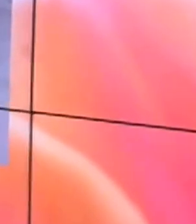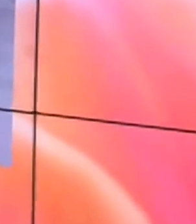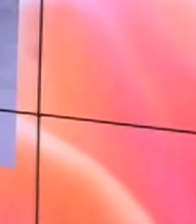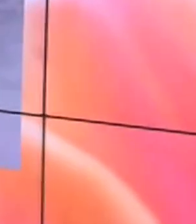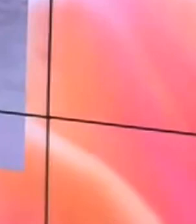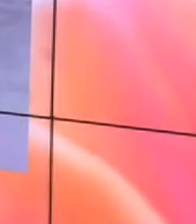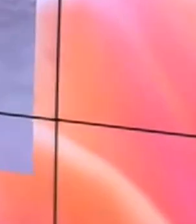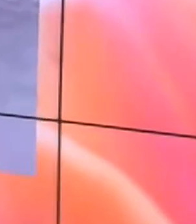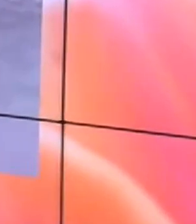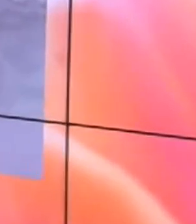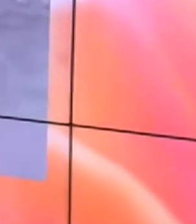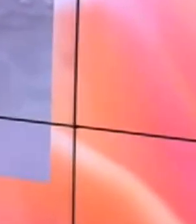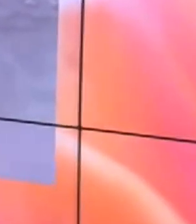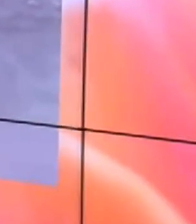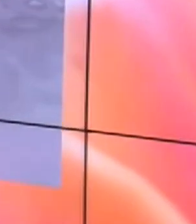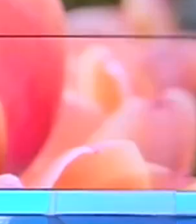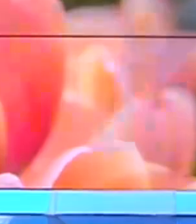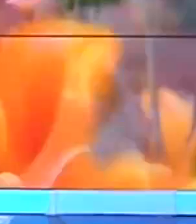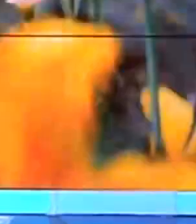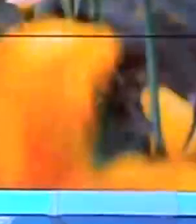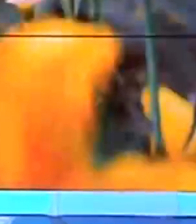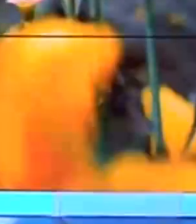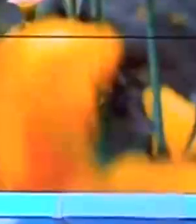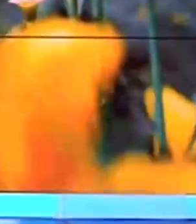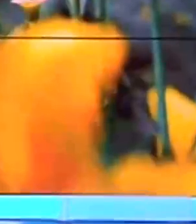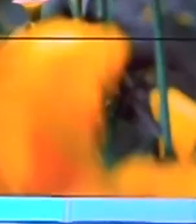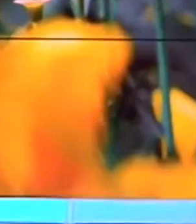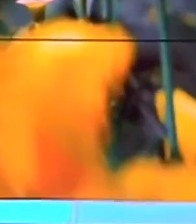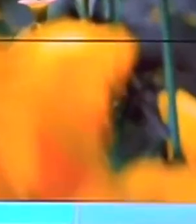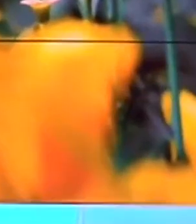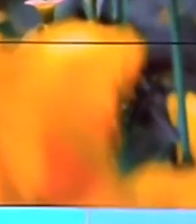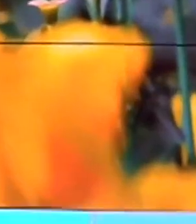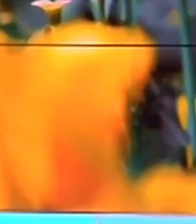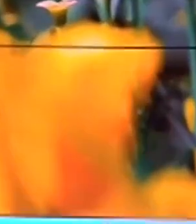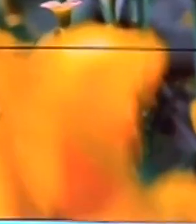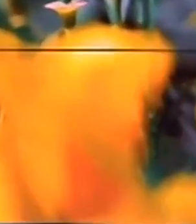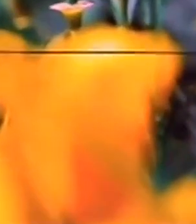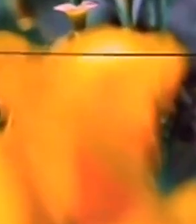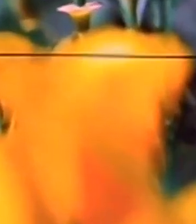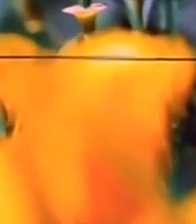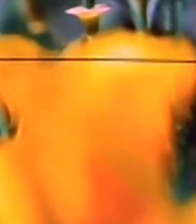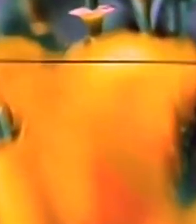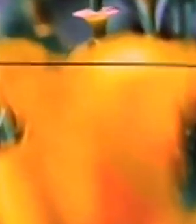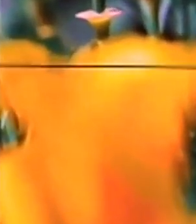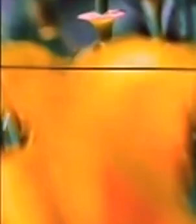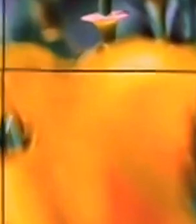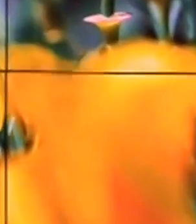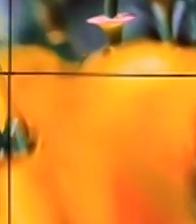11, Алматыда 18 градус жылы болады. Астанада жауын шашынсыз, сынап бағанасы түнде 5,